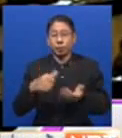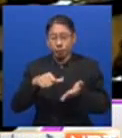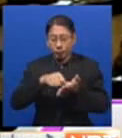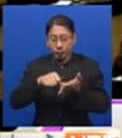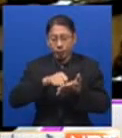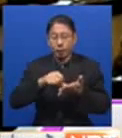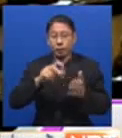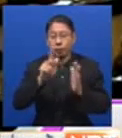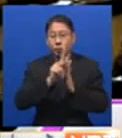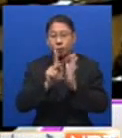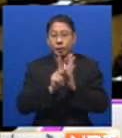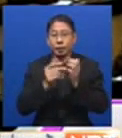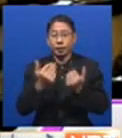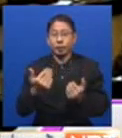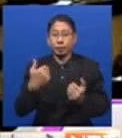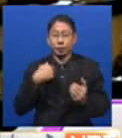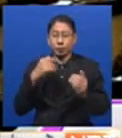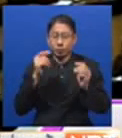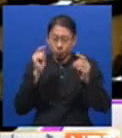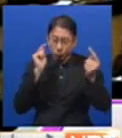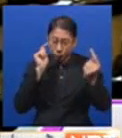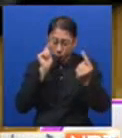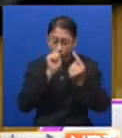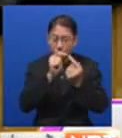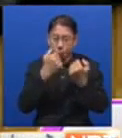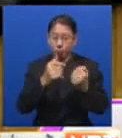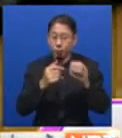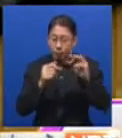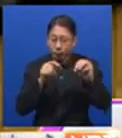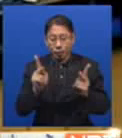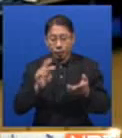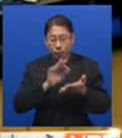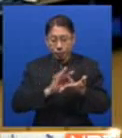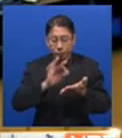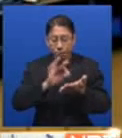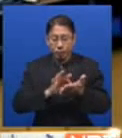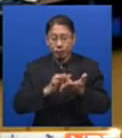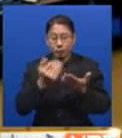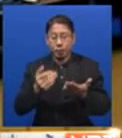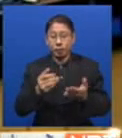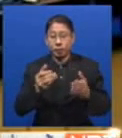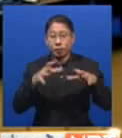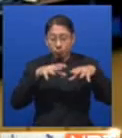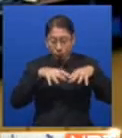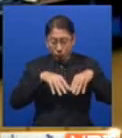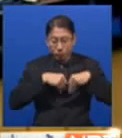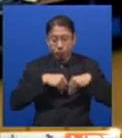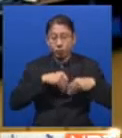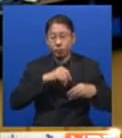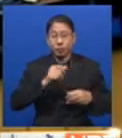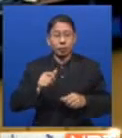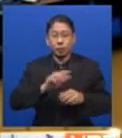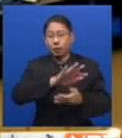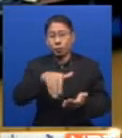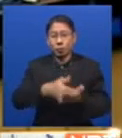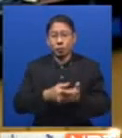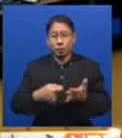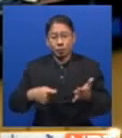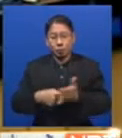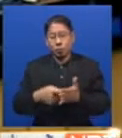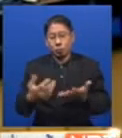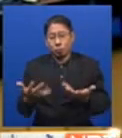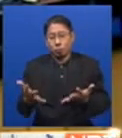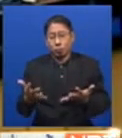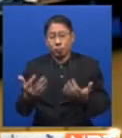ช่วง2วันที่ผ่านมานะคะถือว่าเป็นช่วงของการพิจารณาและรับฟังคำขอแก้ไขร่างรัฐธรรมนูญเมื่อวานนี้ถือว่าเป็นวันที่2ค่ะมีประเด็